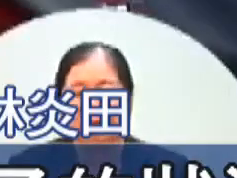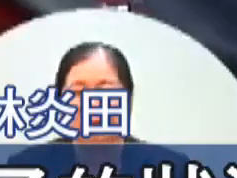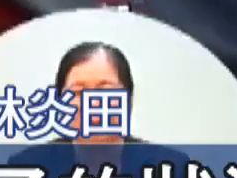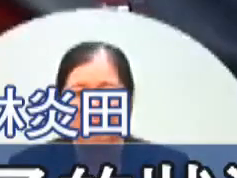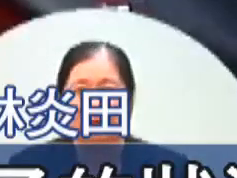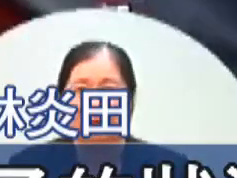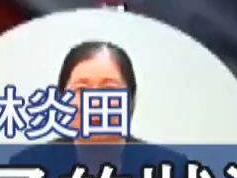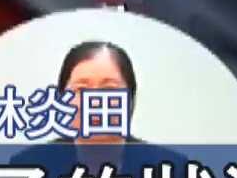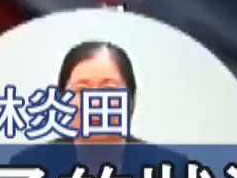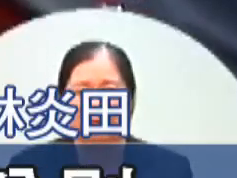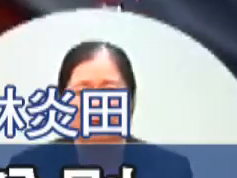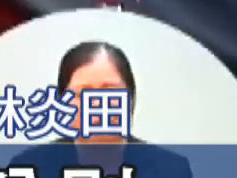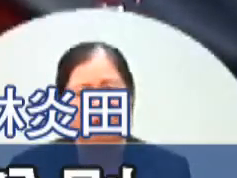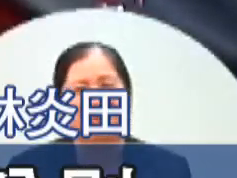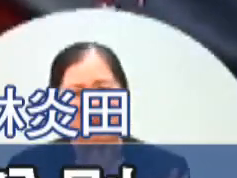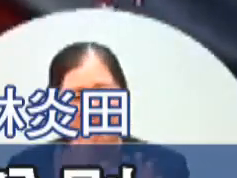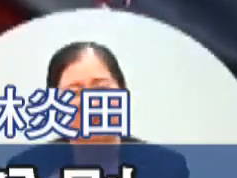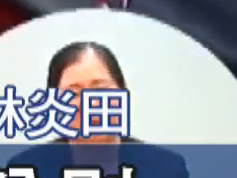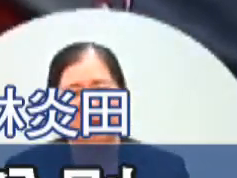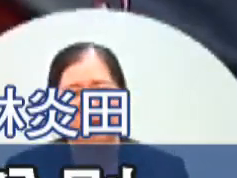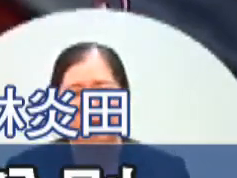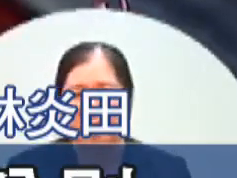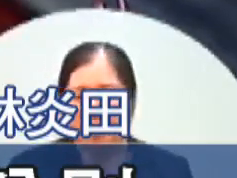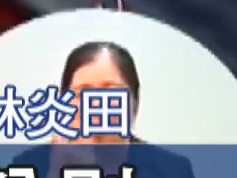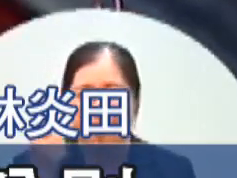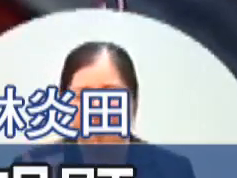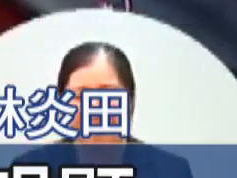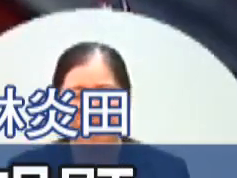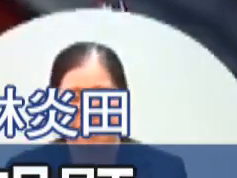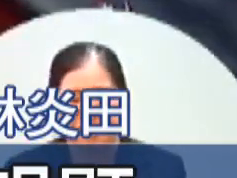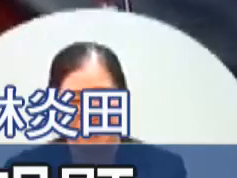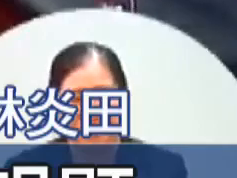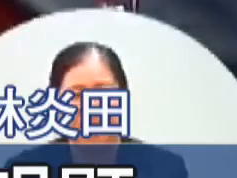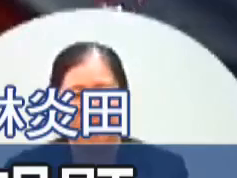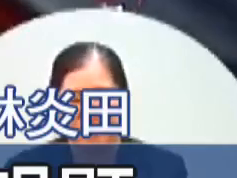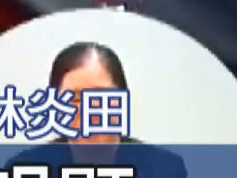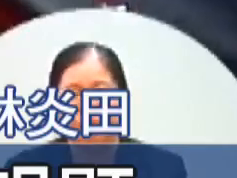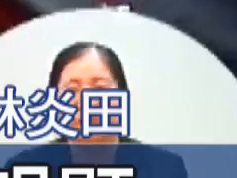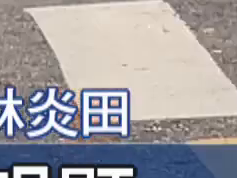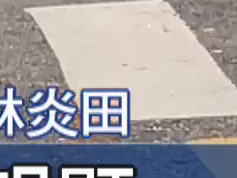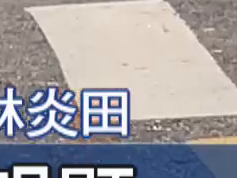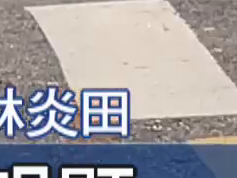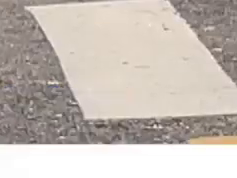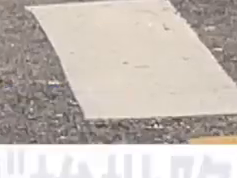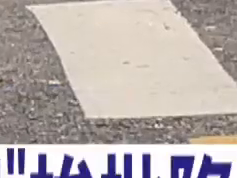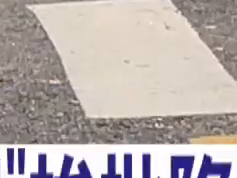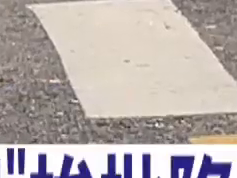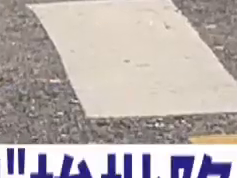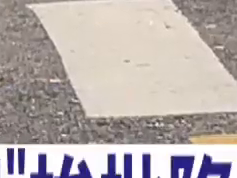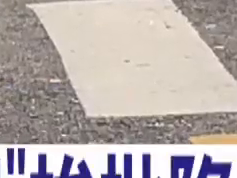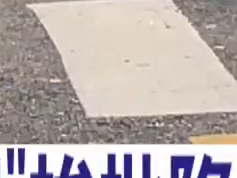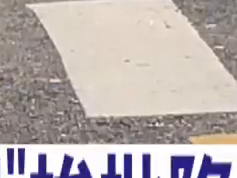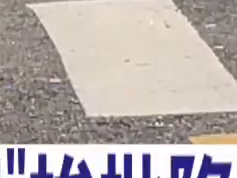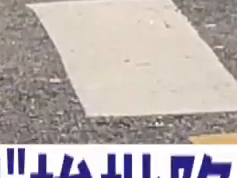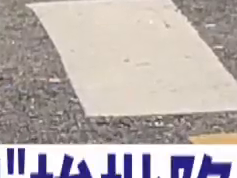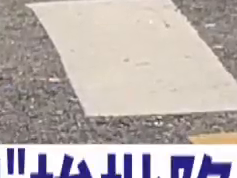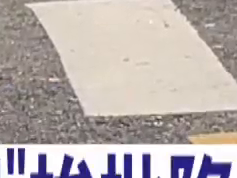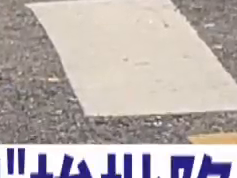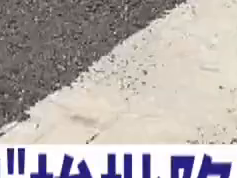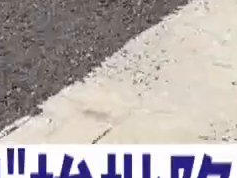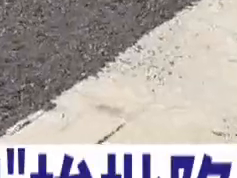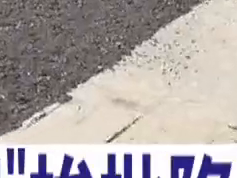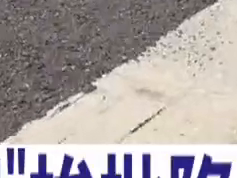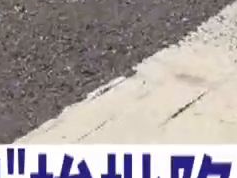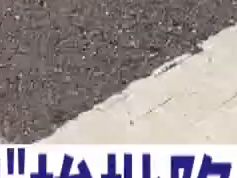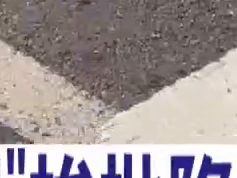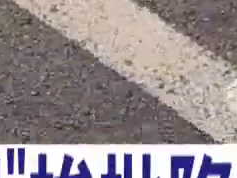样子的一个状况，可能快慢车道的分别没有办法很明显。 另外，像是在五甲三路上也有类似情